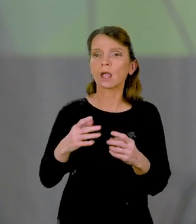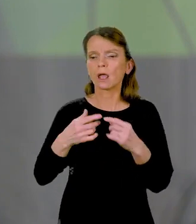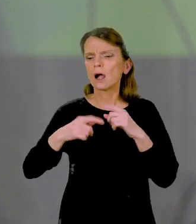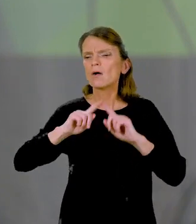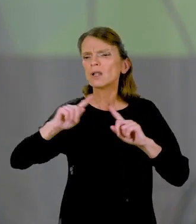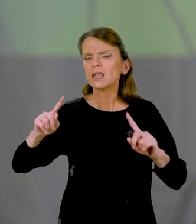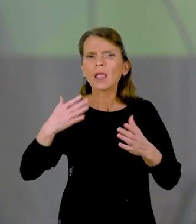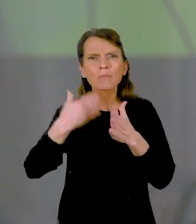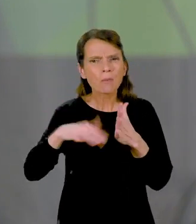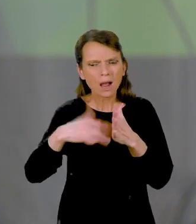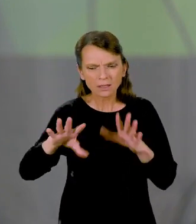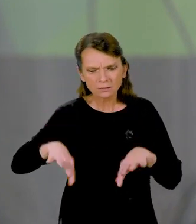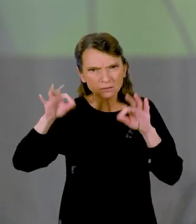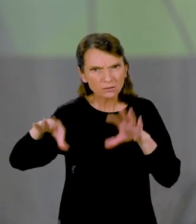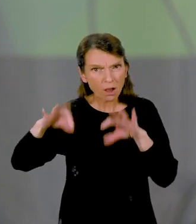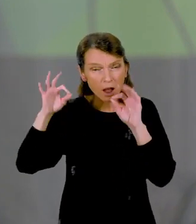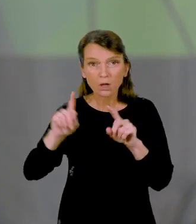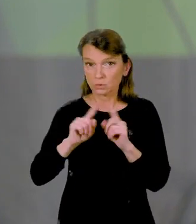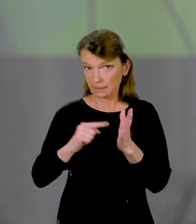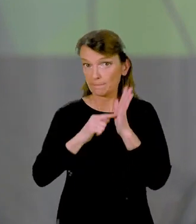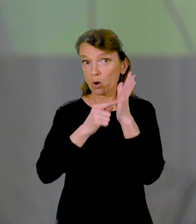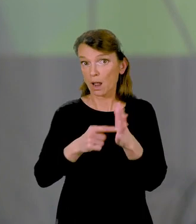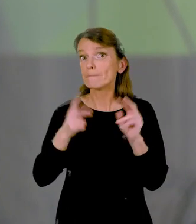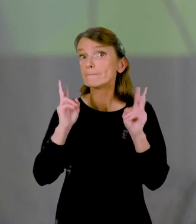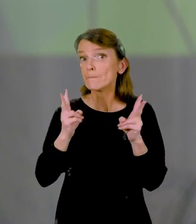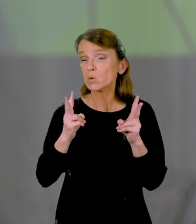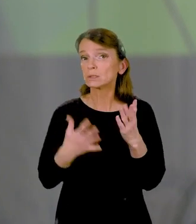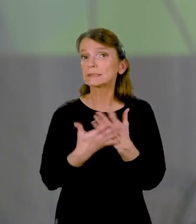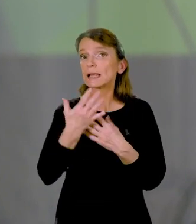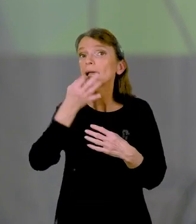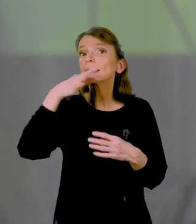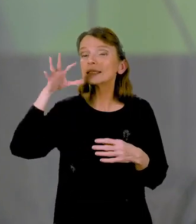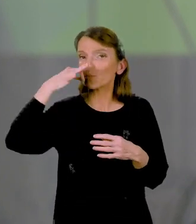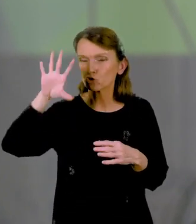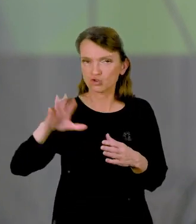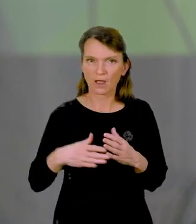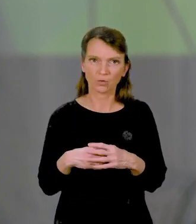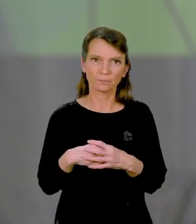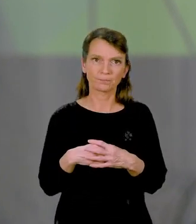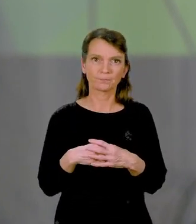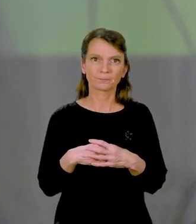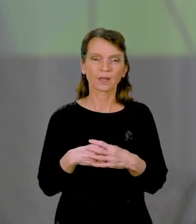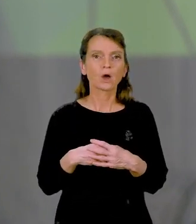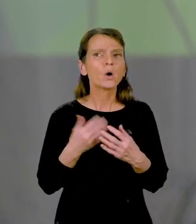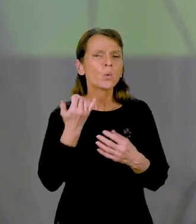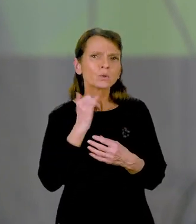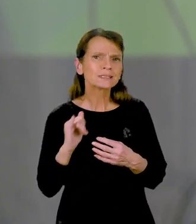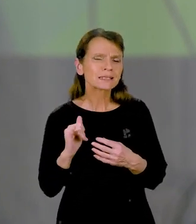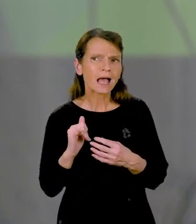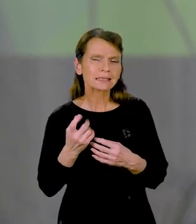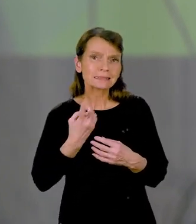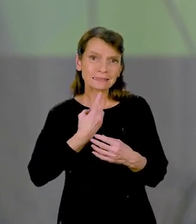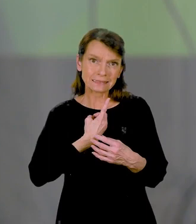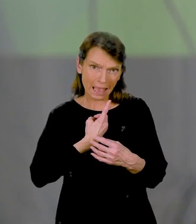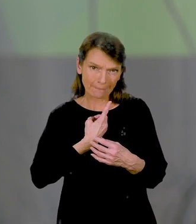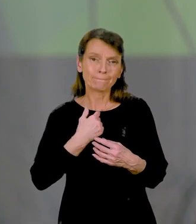bile številne pomankljivosti ter nakazane možnosti za izboljšavo. Vsaj sam